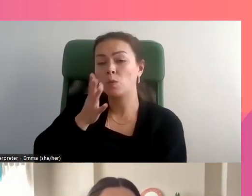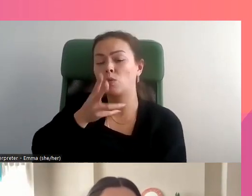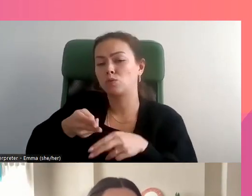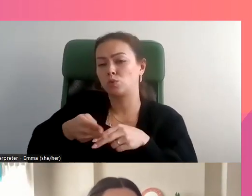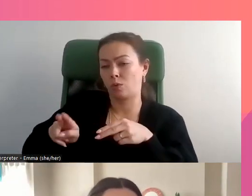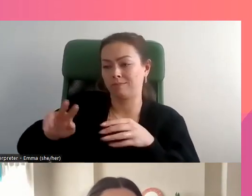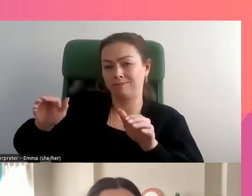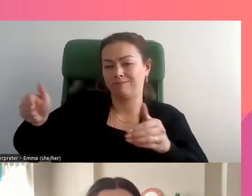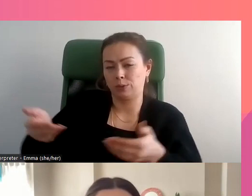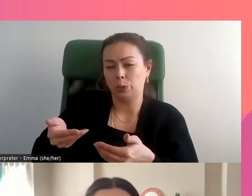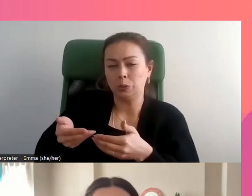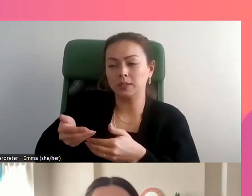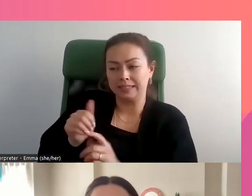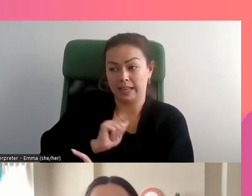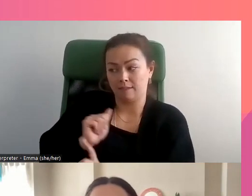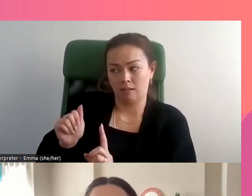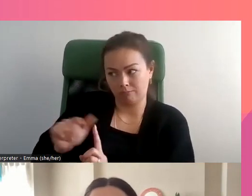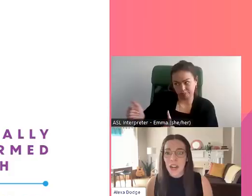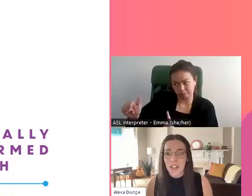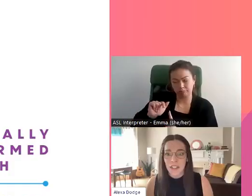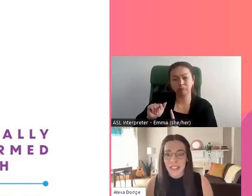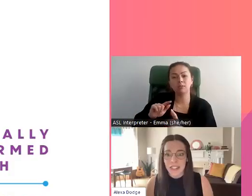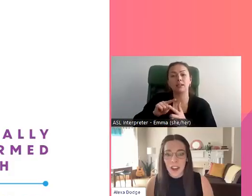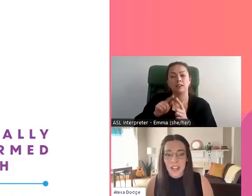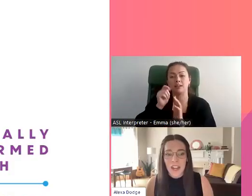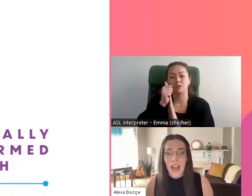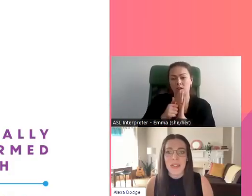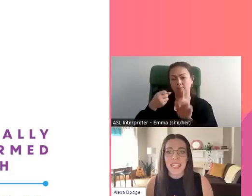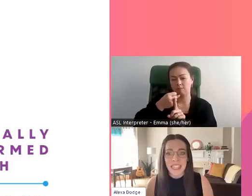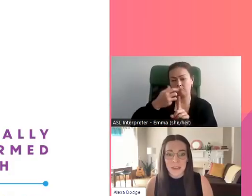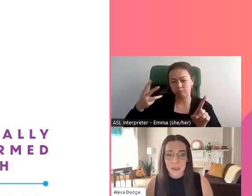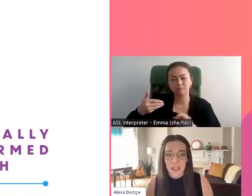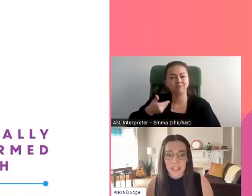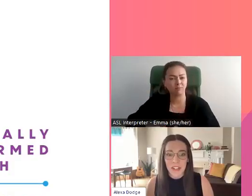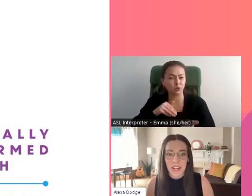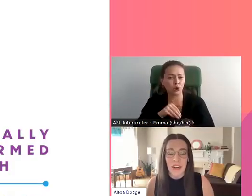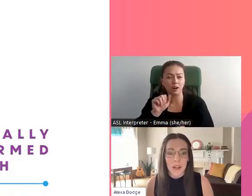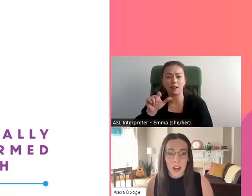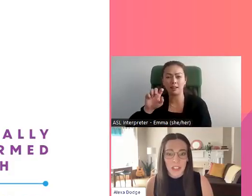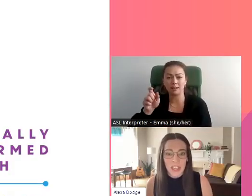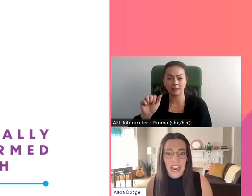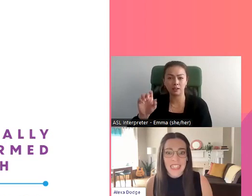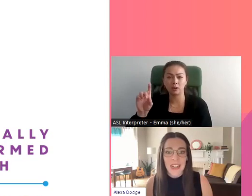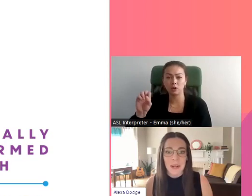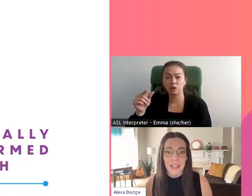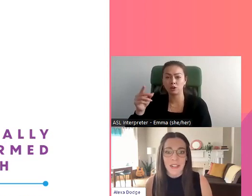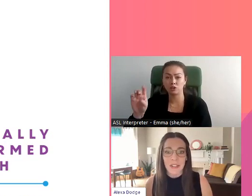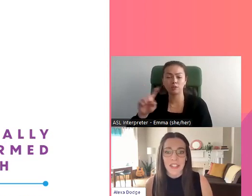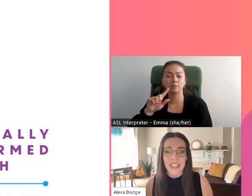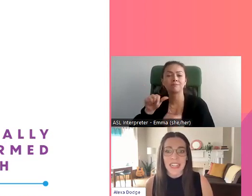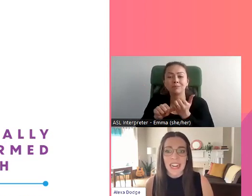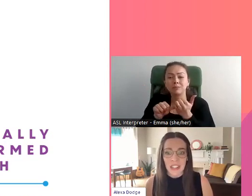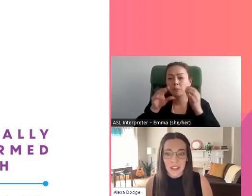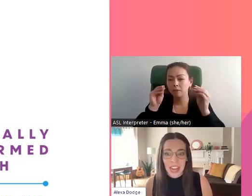et ensuite je vais vous parler de notre ordre du jour d'aujourd'hui. Alors je m'appelle Alexa Dodge, je suis professeure adjointe en